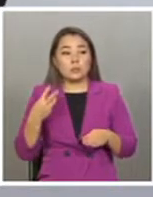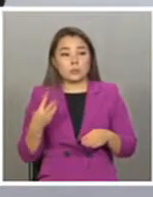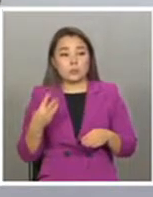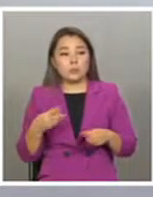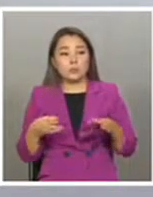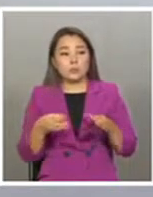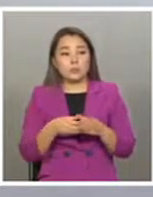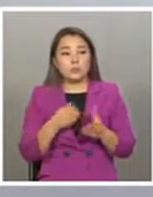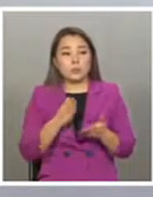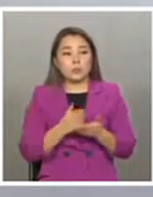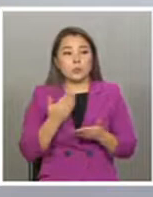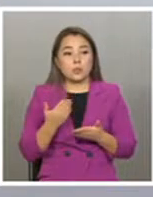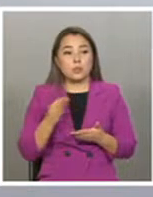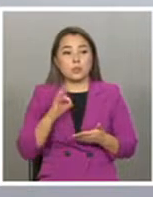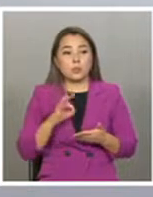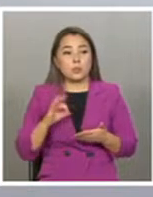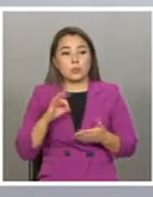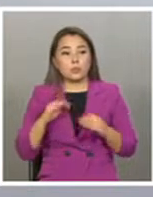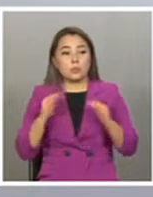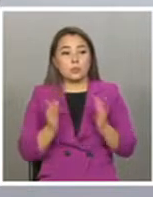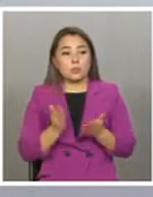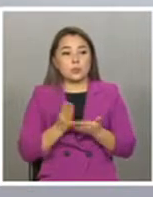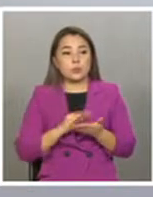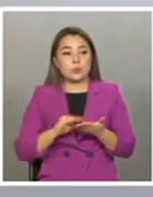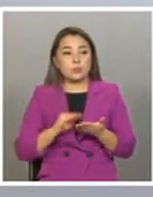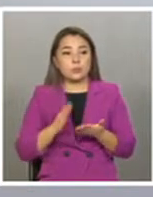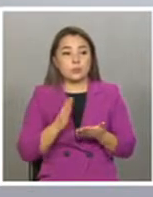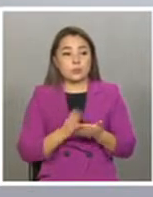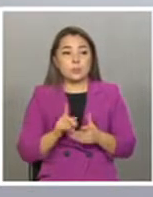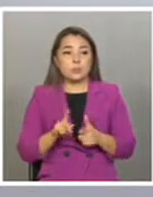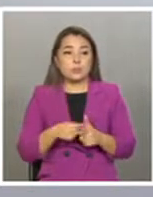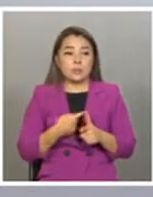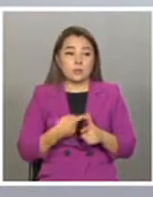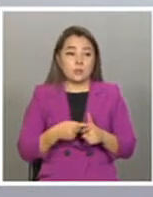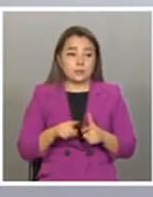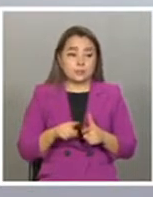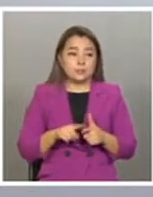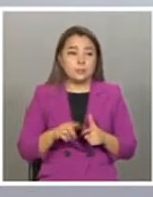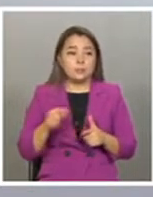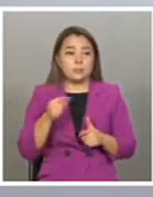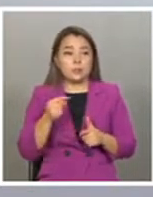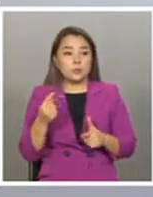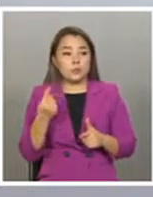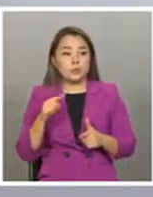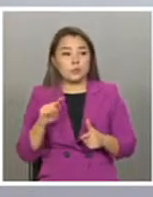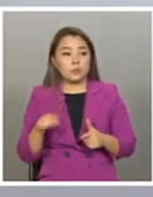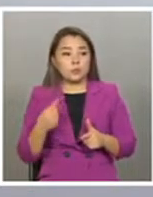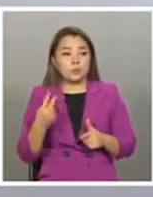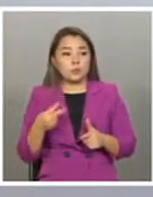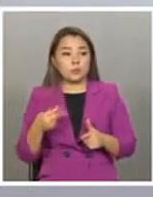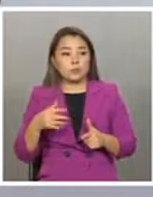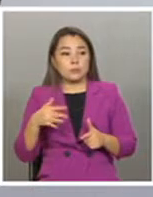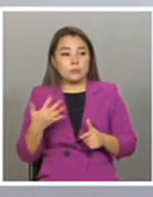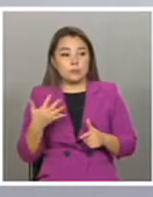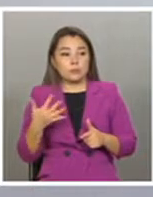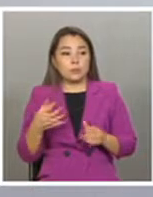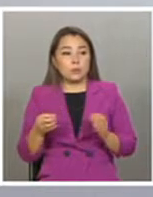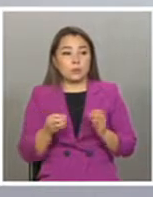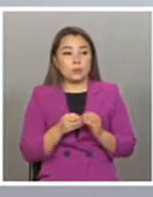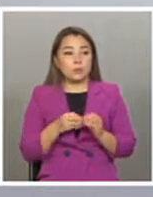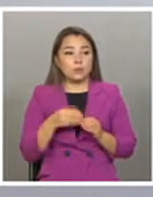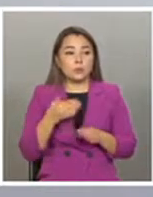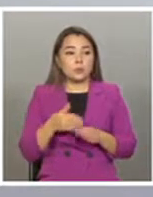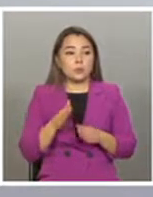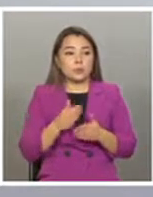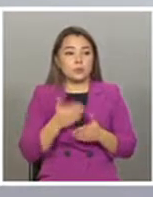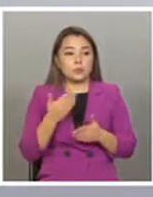периодында 0 периодты ондық бөлшегімен жазылады. Немесе минус 1 бүтін 125 ондық бөлшегі, бұл